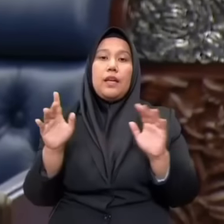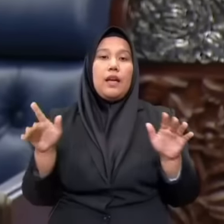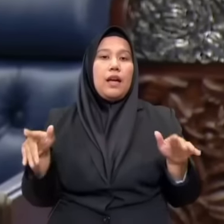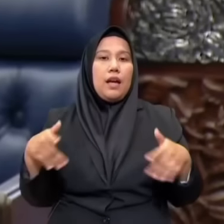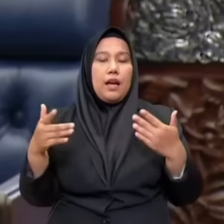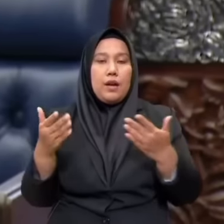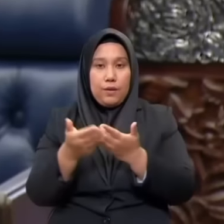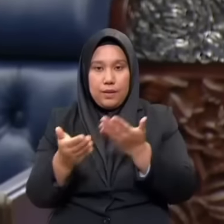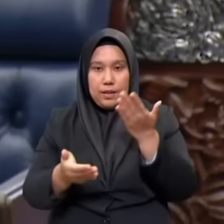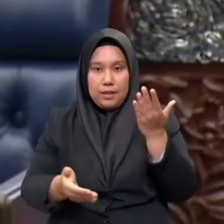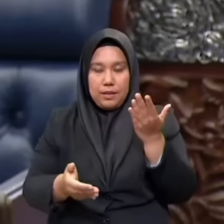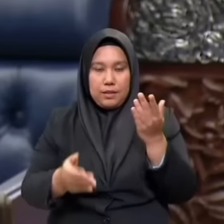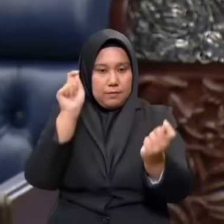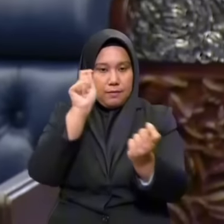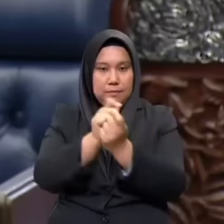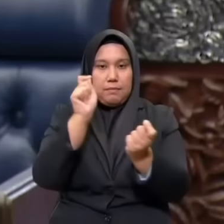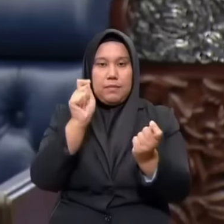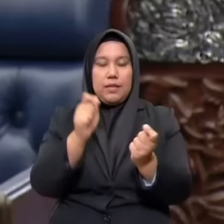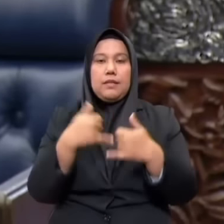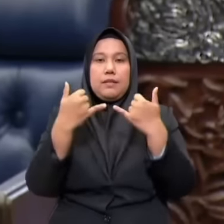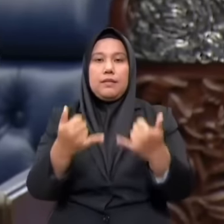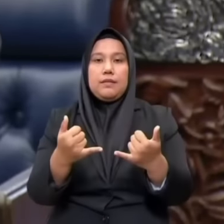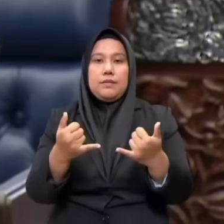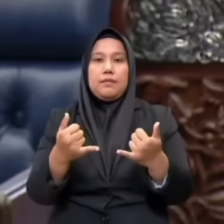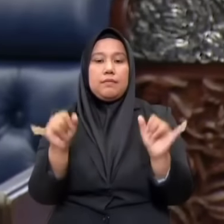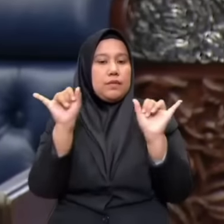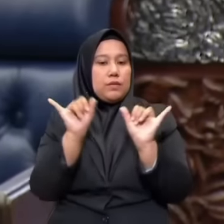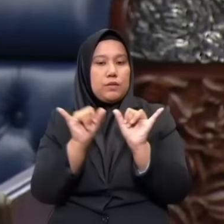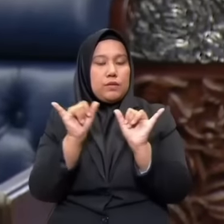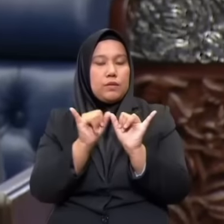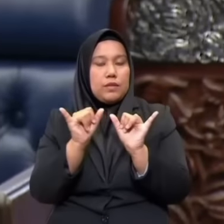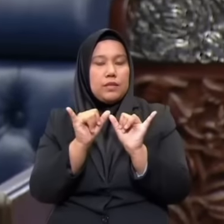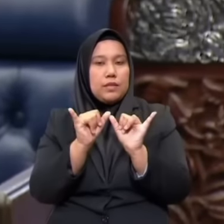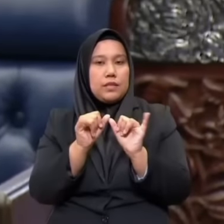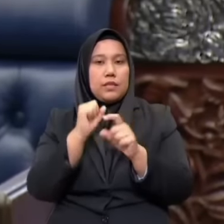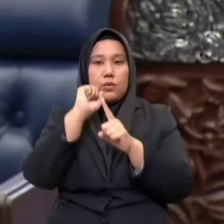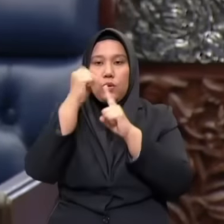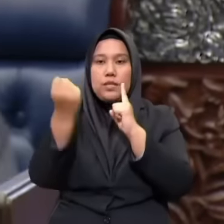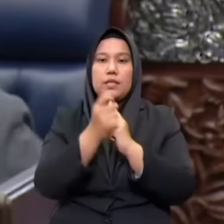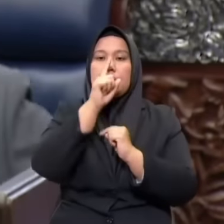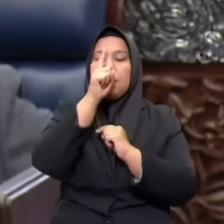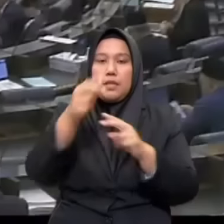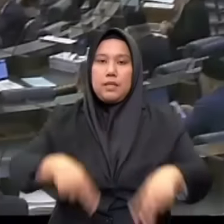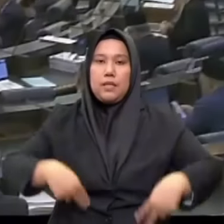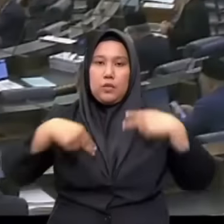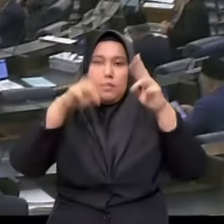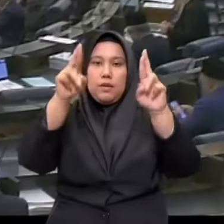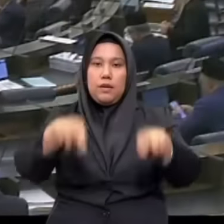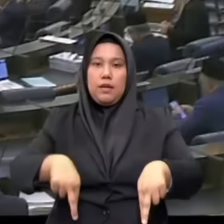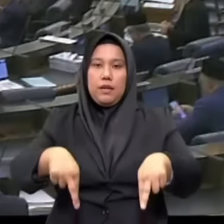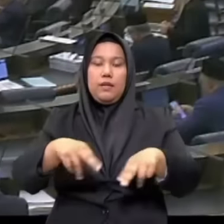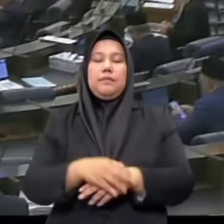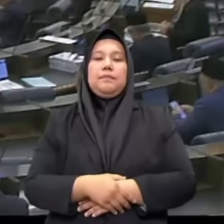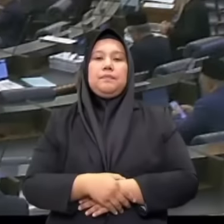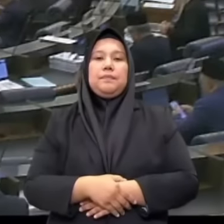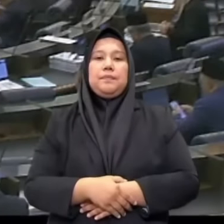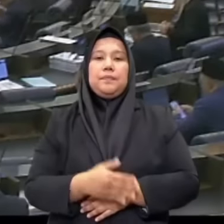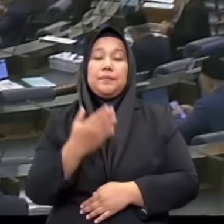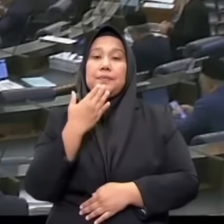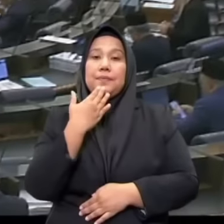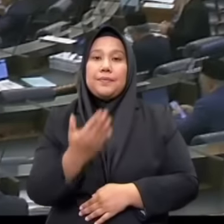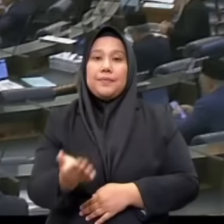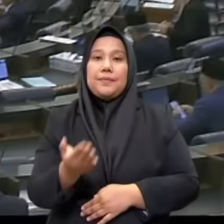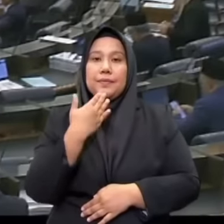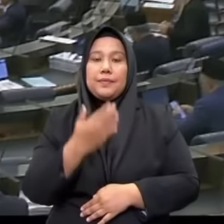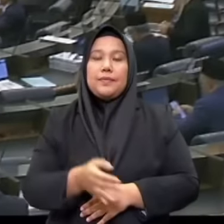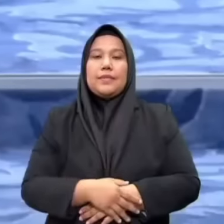tepat dan terkini untuk mengukur keadaan sebenar kehidupan rakyat. Mohon penjelasan. Terima kasih.